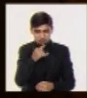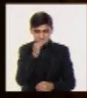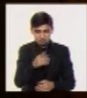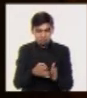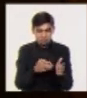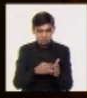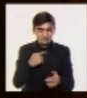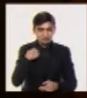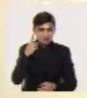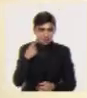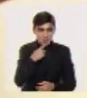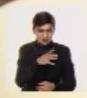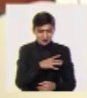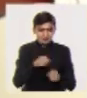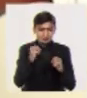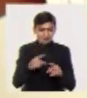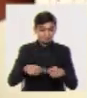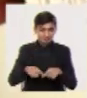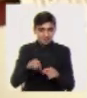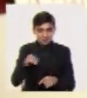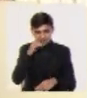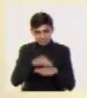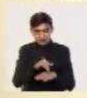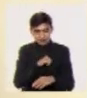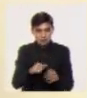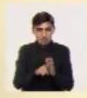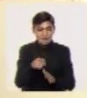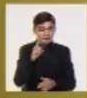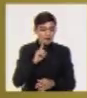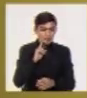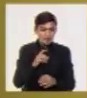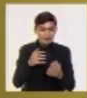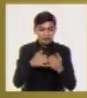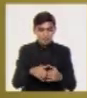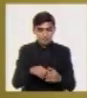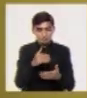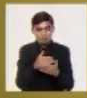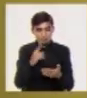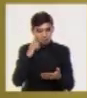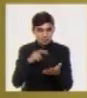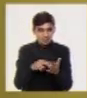біліп отырмыз деген қауымдастық өкілдері, үкімет бұл бастаманы әзірге тек пилоттық жоба ретінде